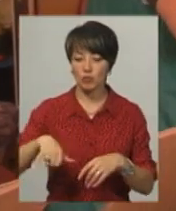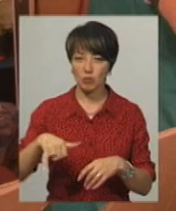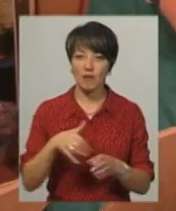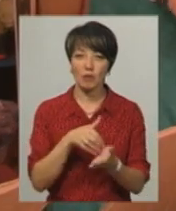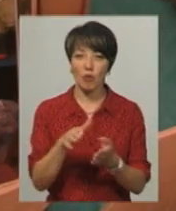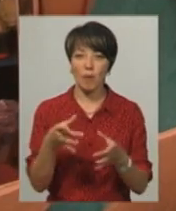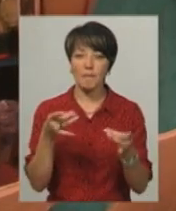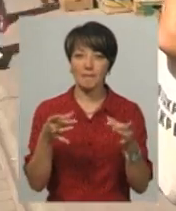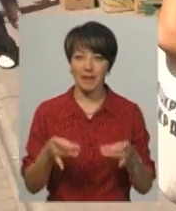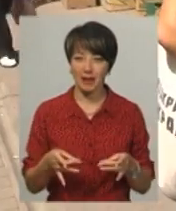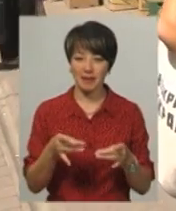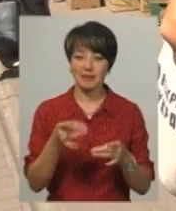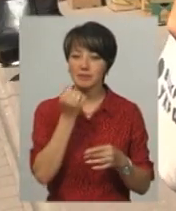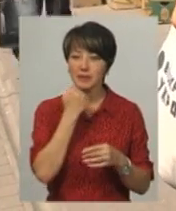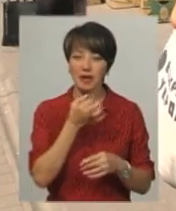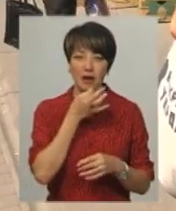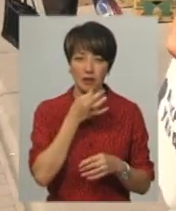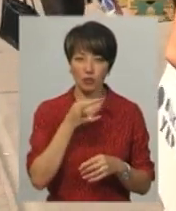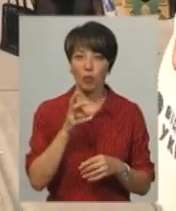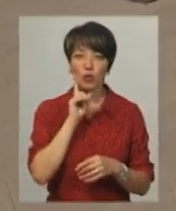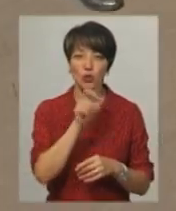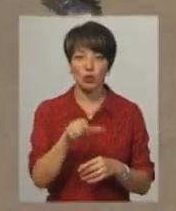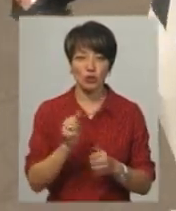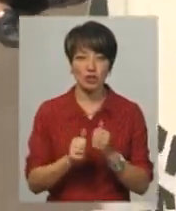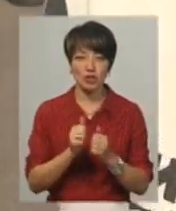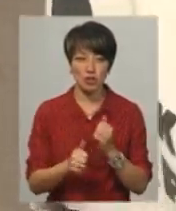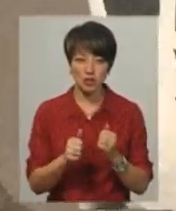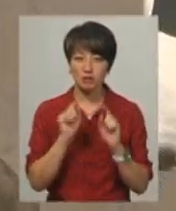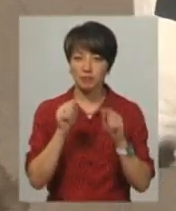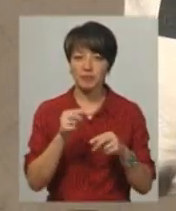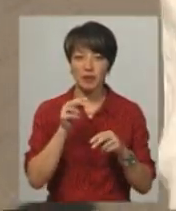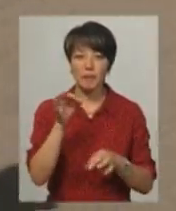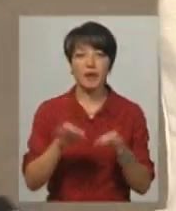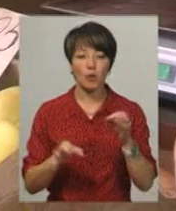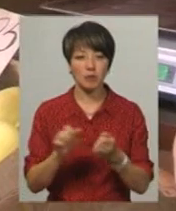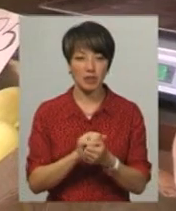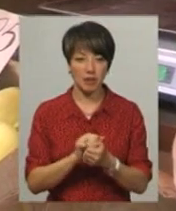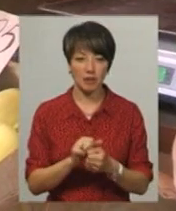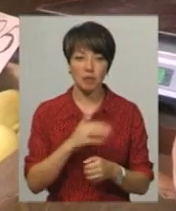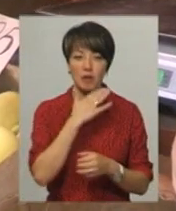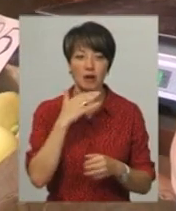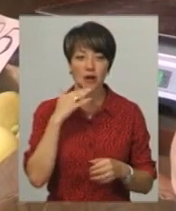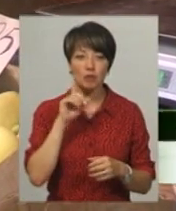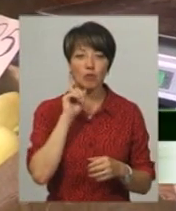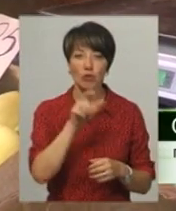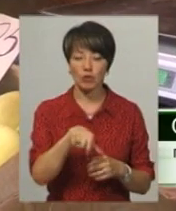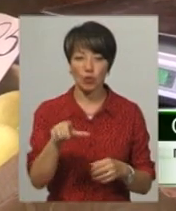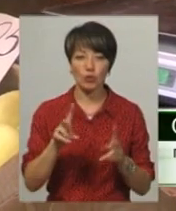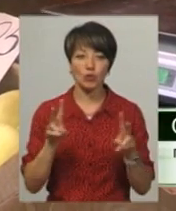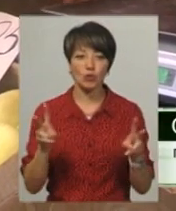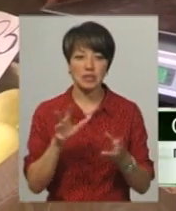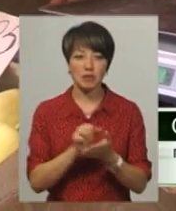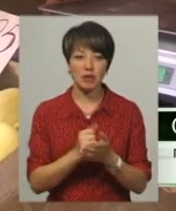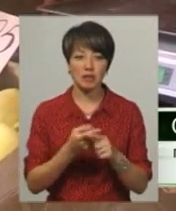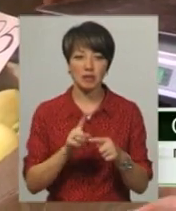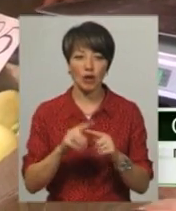відмову від поліетилену говорити зарано, та додає, молоді люди все частіше віддають перевагу природним матеріалам. Дуже багато молодіжі, ті, хто займається